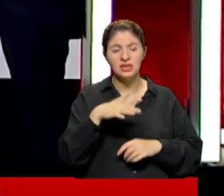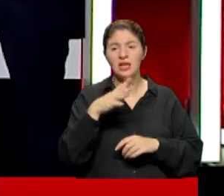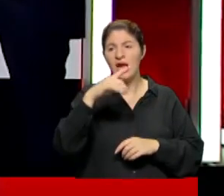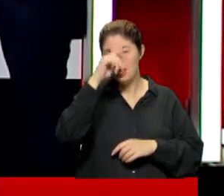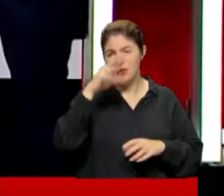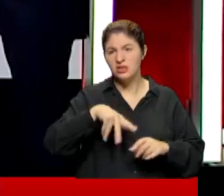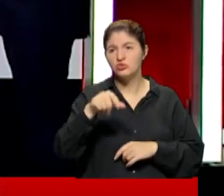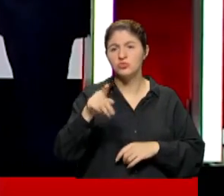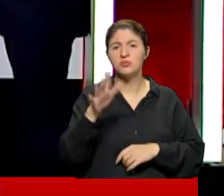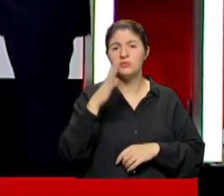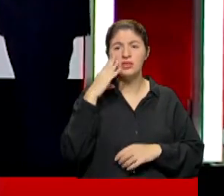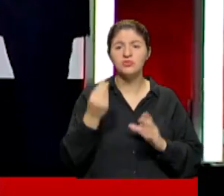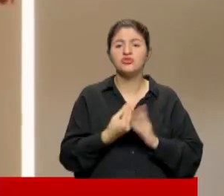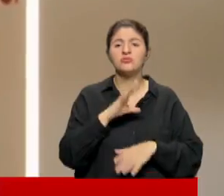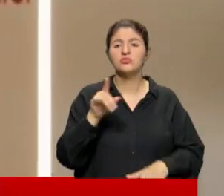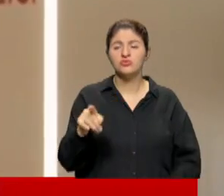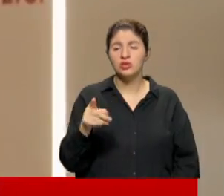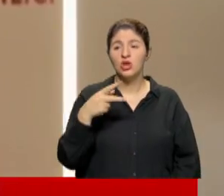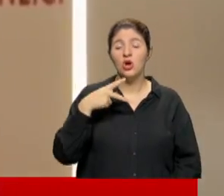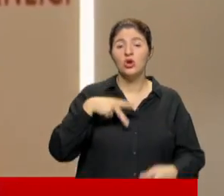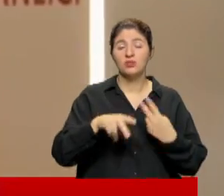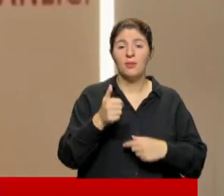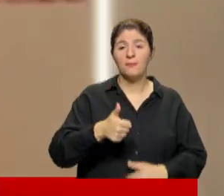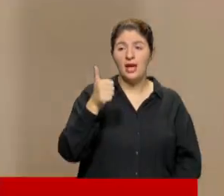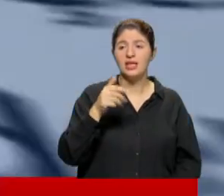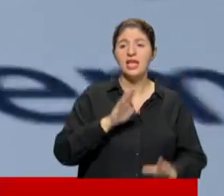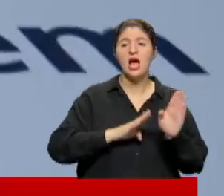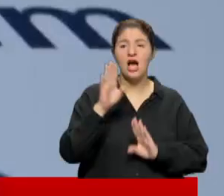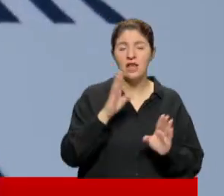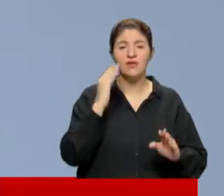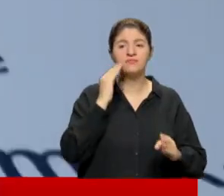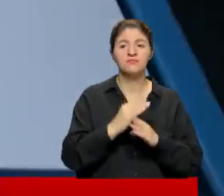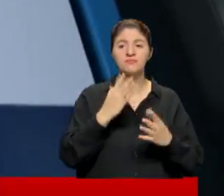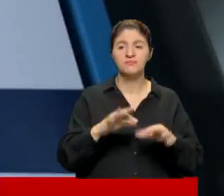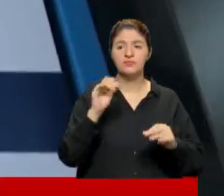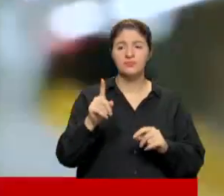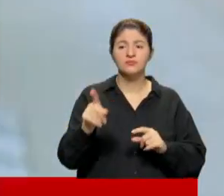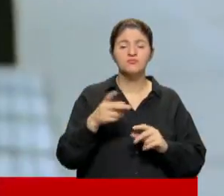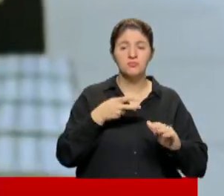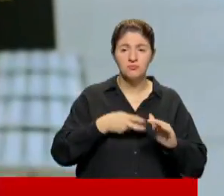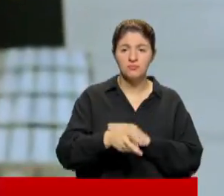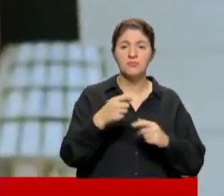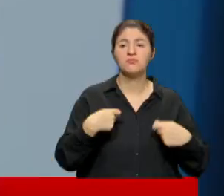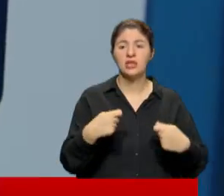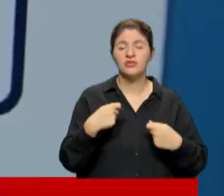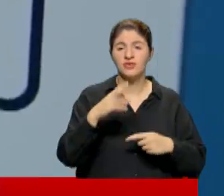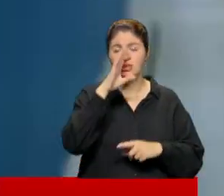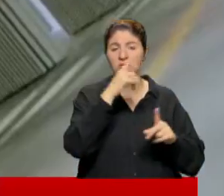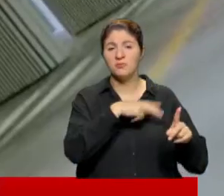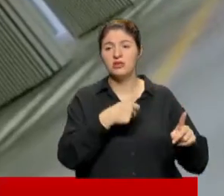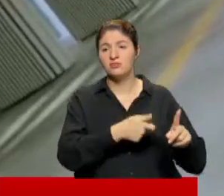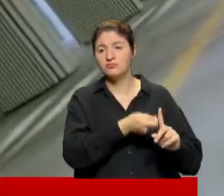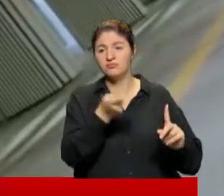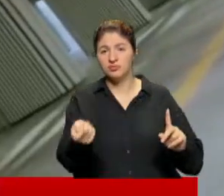hırsızlığıdır bu başka bir anlamı çıkmaz buradan Ulaştırma Bakanlığı'nın ihalelerini ve anlaşmalarını yaptığı metro hattının maliyeti ibb'den